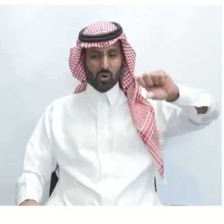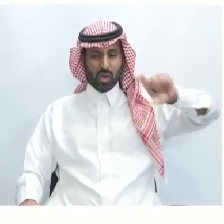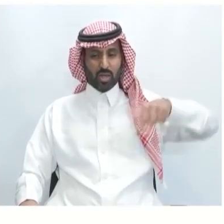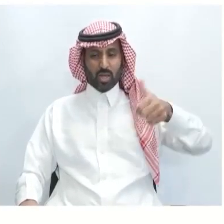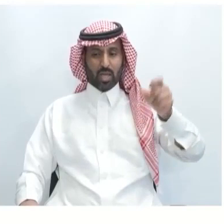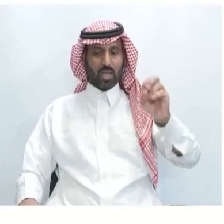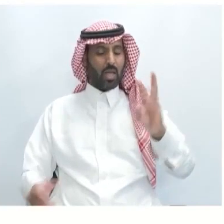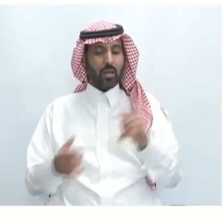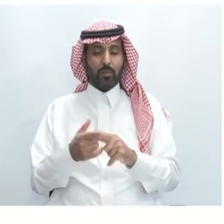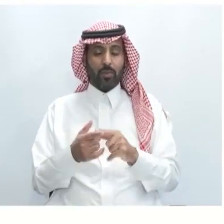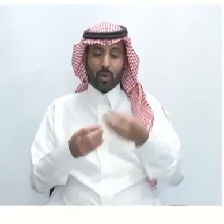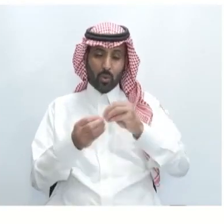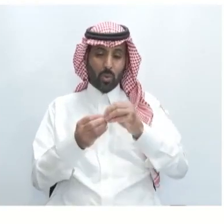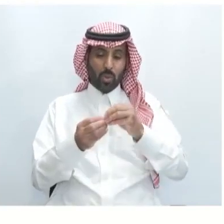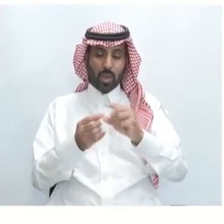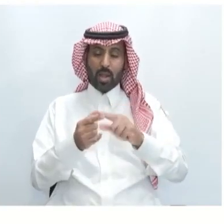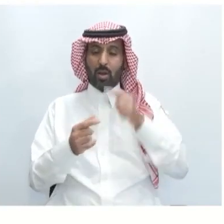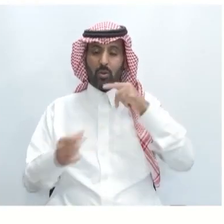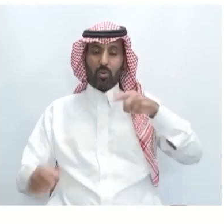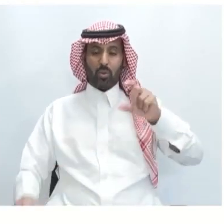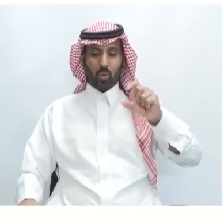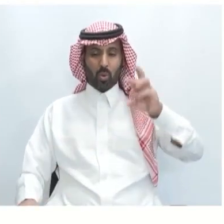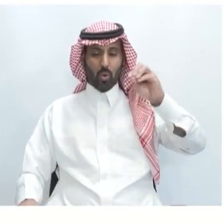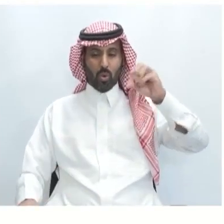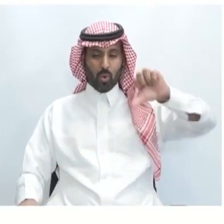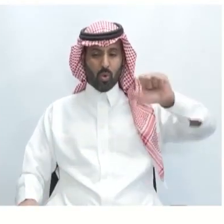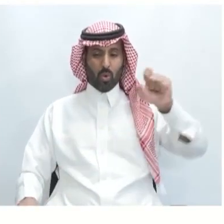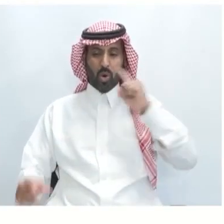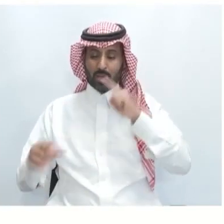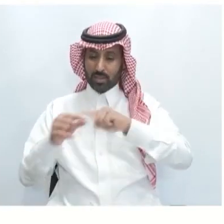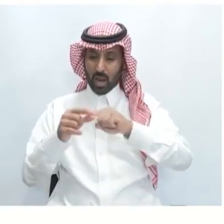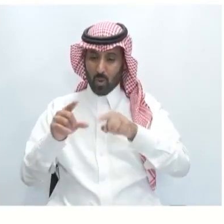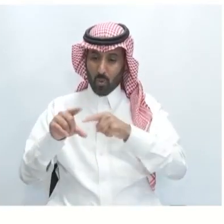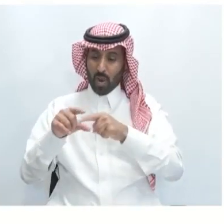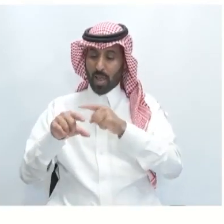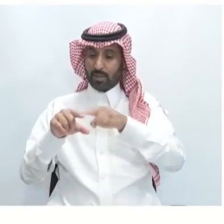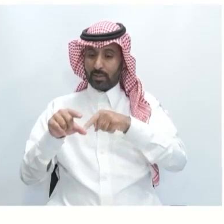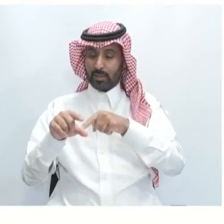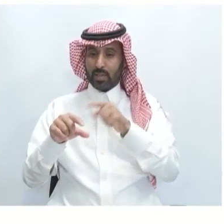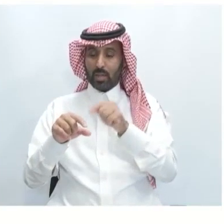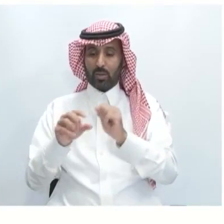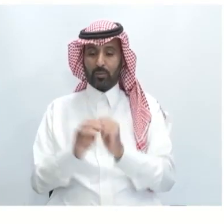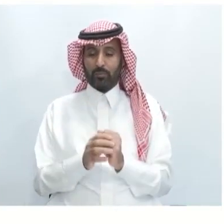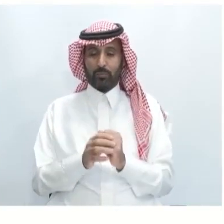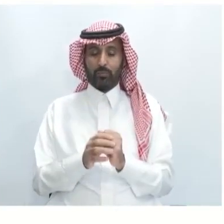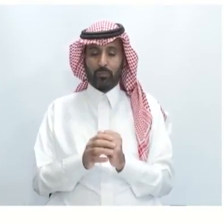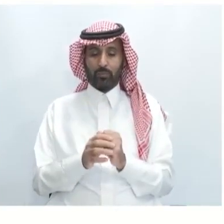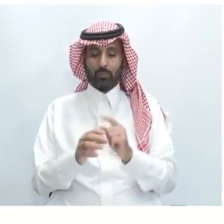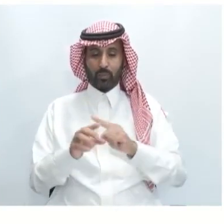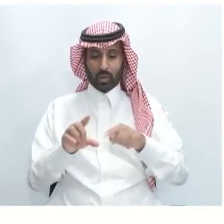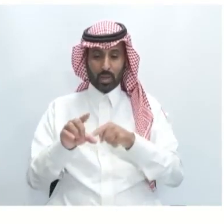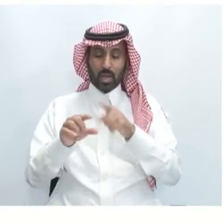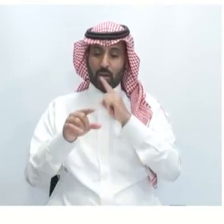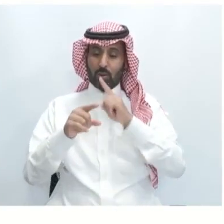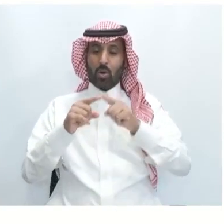من الليبيدات تكون الاغشيه الخلويه للخلايا الحيه وسنتعرف عليها لاحقا يتكون الكروموسوم